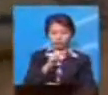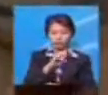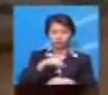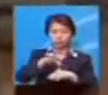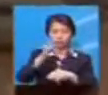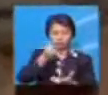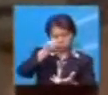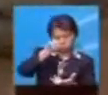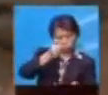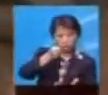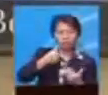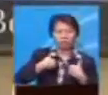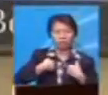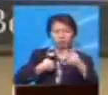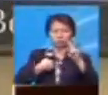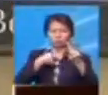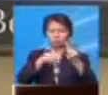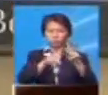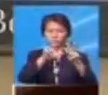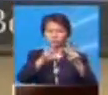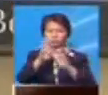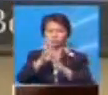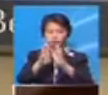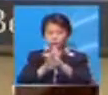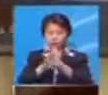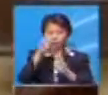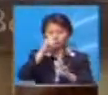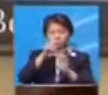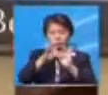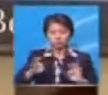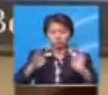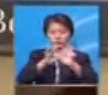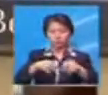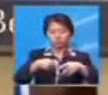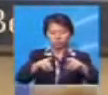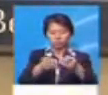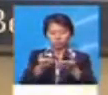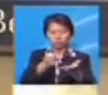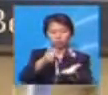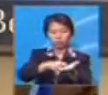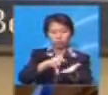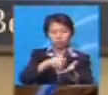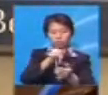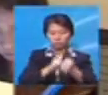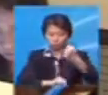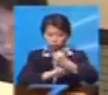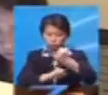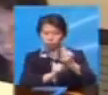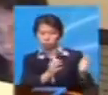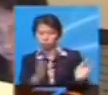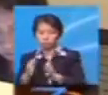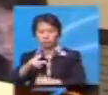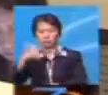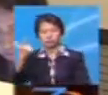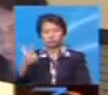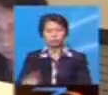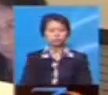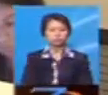lebihan tunai kira-kira RM2.3 bilion untuk keperluan perkhidmatan hutang dan infrastruktur lain.